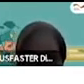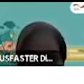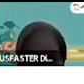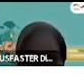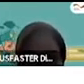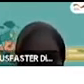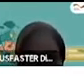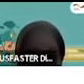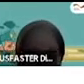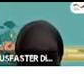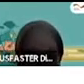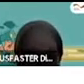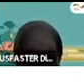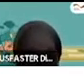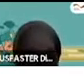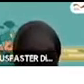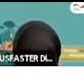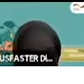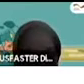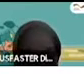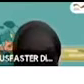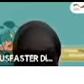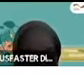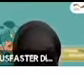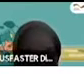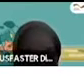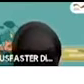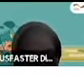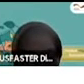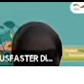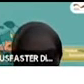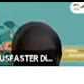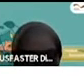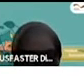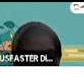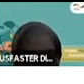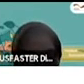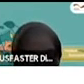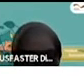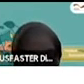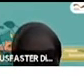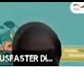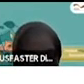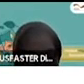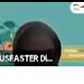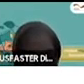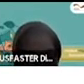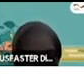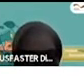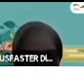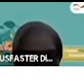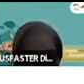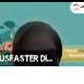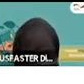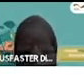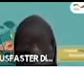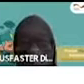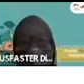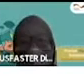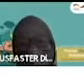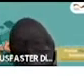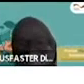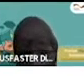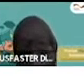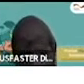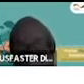pesan lagi pusing eh khusus yang sifatnya dugaan potensial seperti melakukan brainwashing